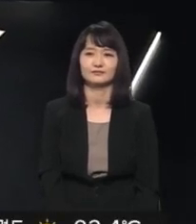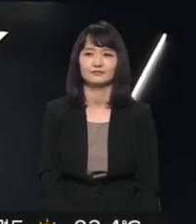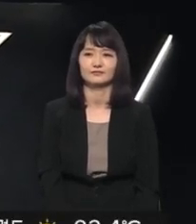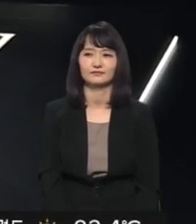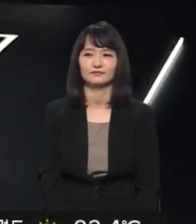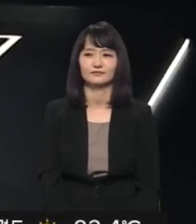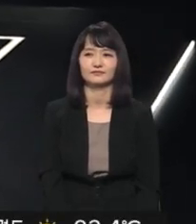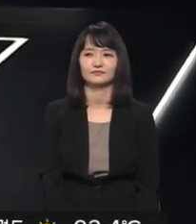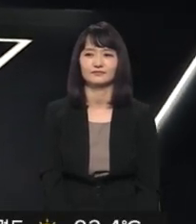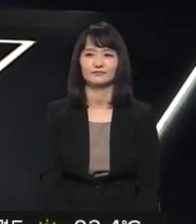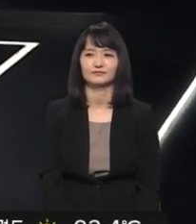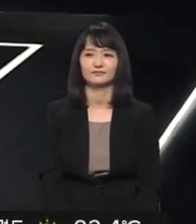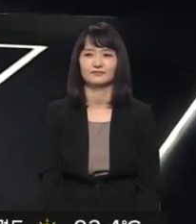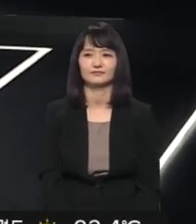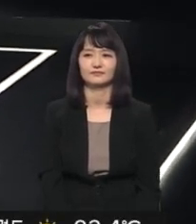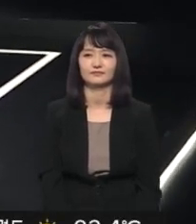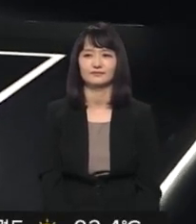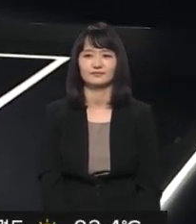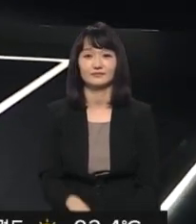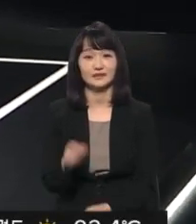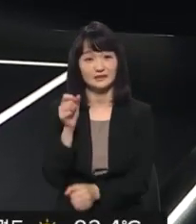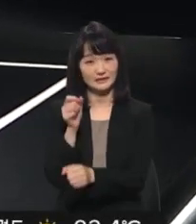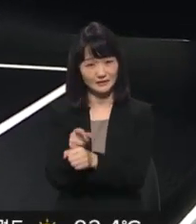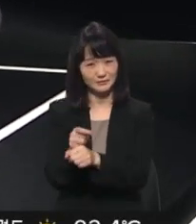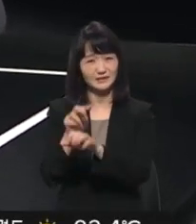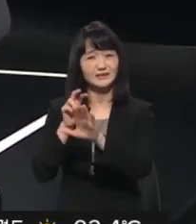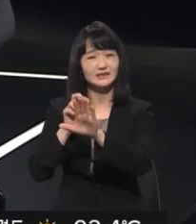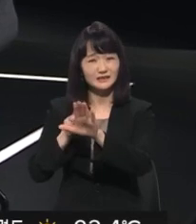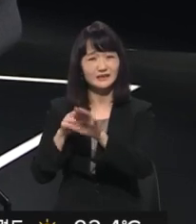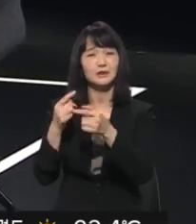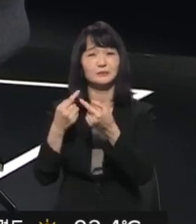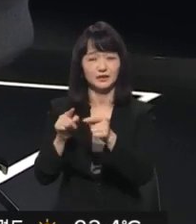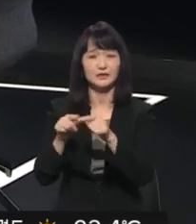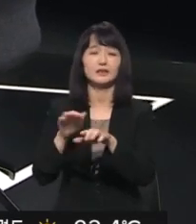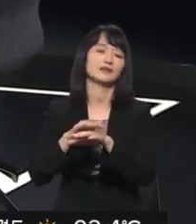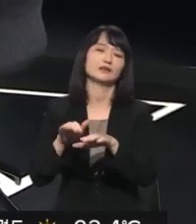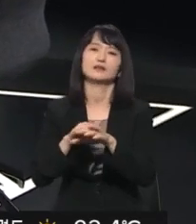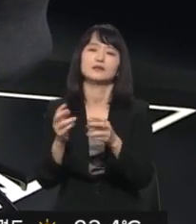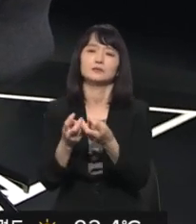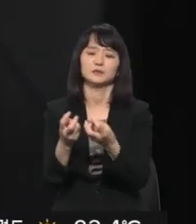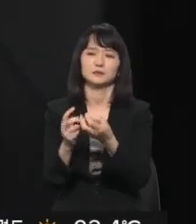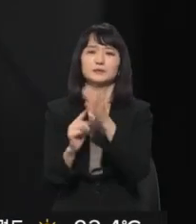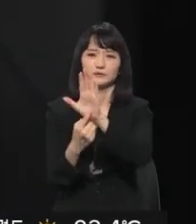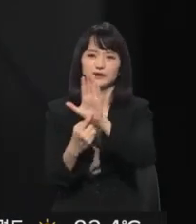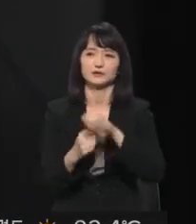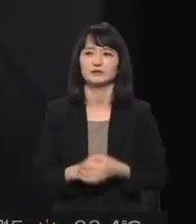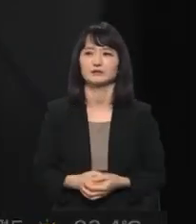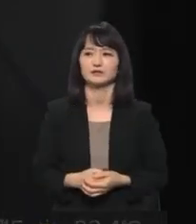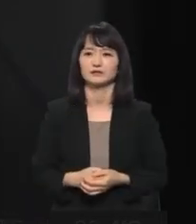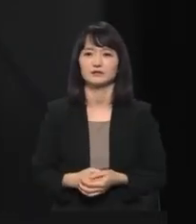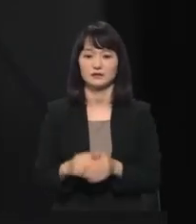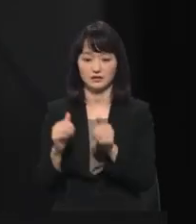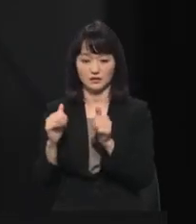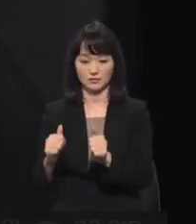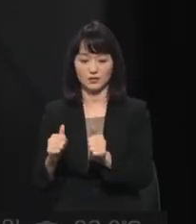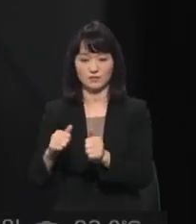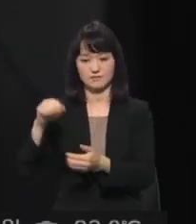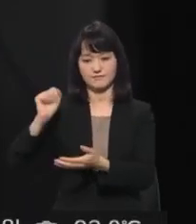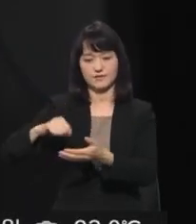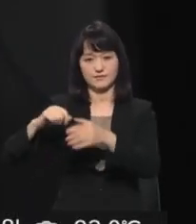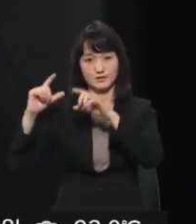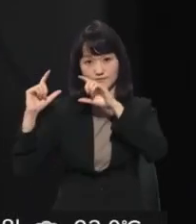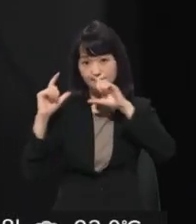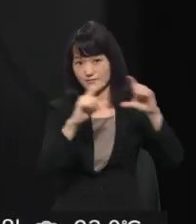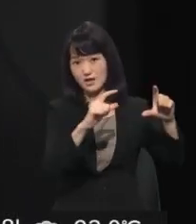위원회는 약해서 뭐 이미 탁 진단 하시고 평가하고 해결 차까지 말씀해주셨어요 진짜 어떻게 는 법원의 판결을